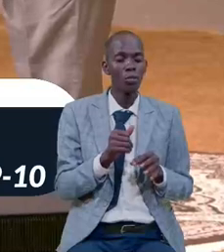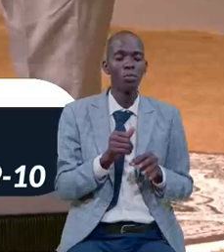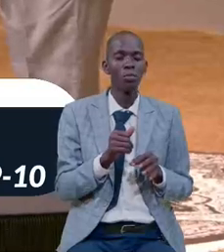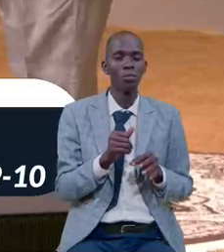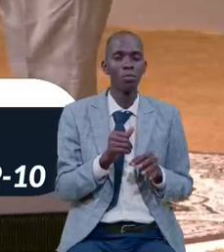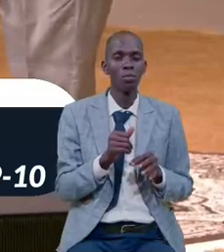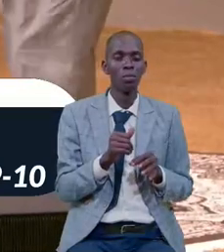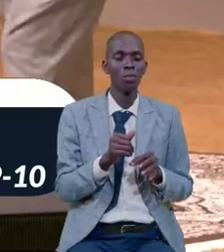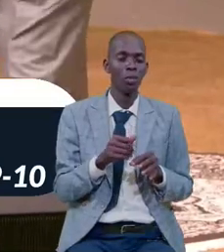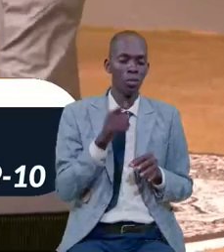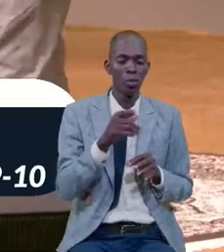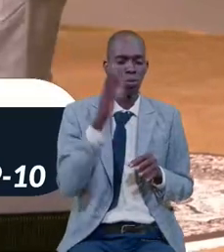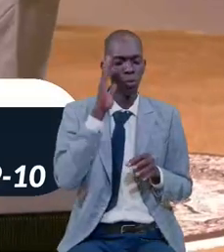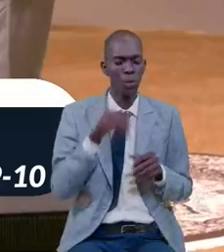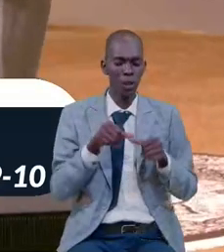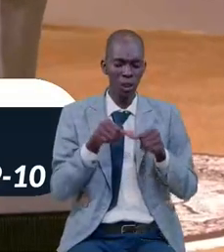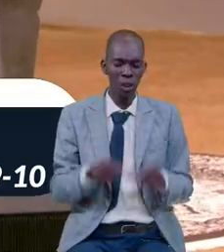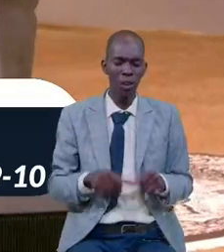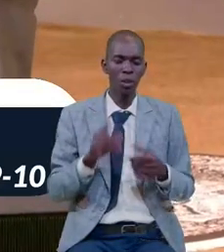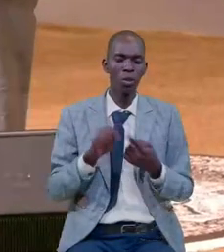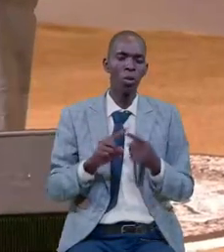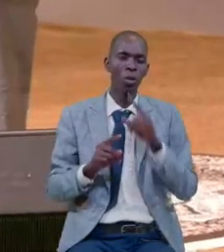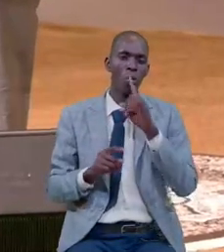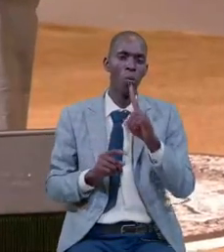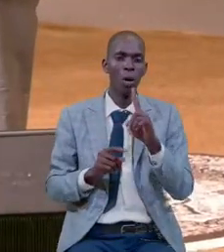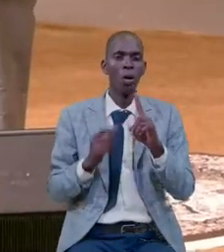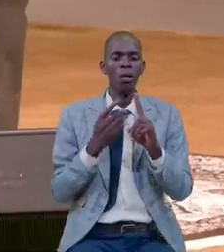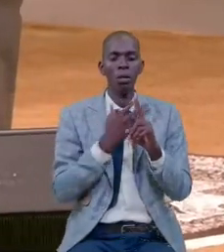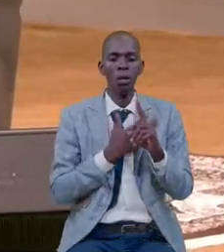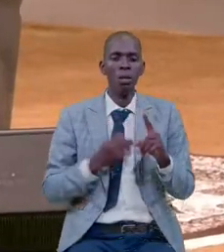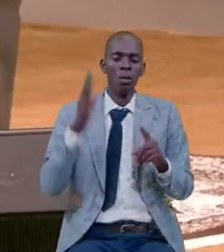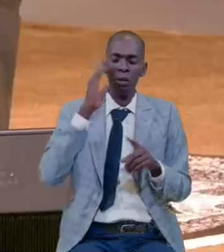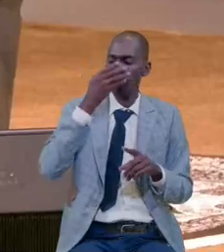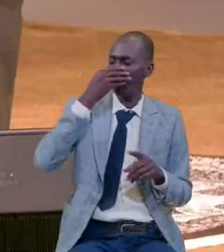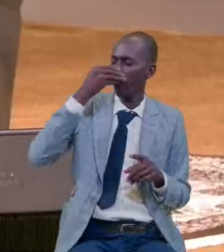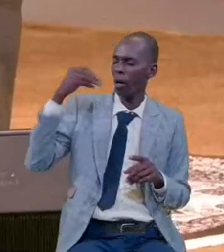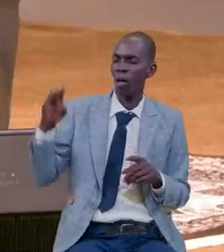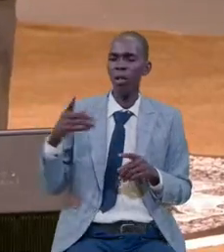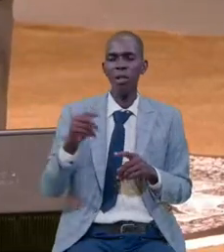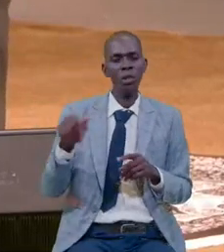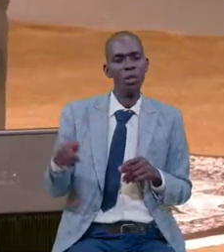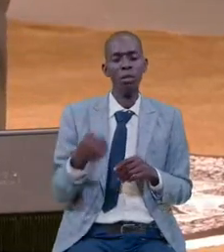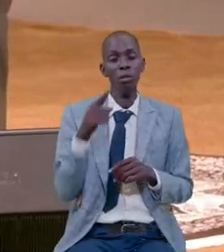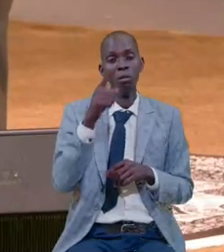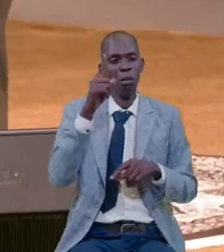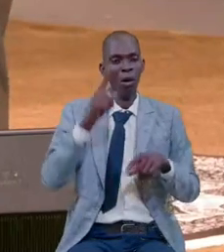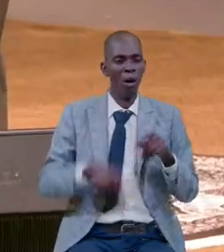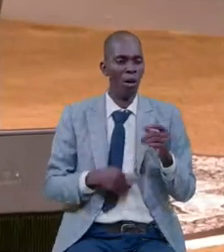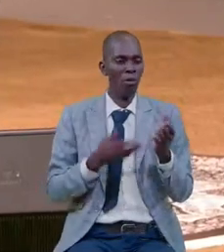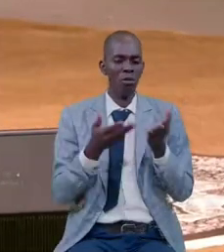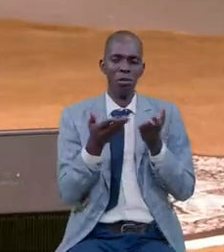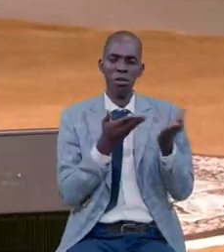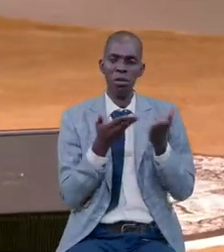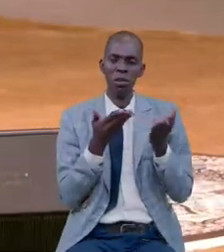à l'un et méprisera l'autre. Vous ne pouvez servir